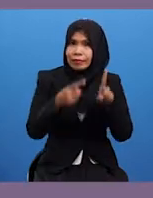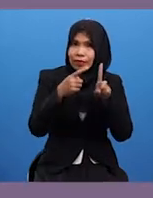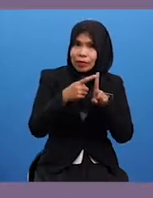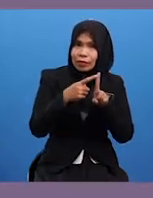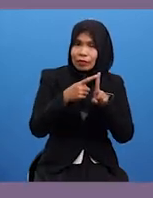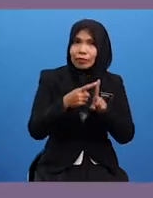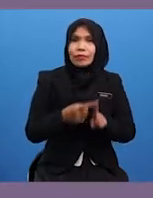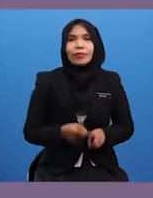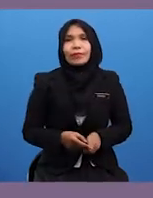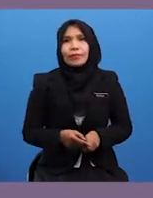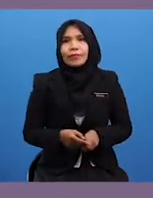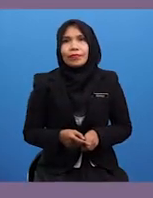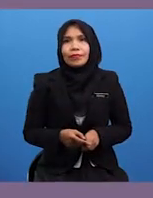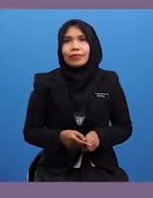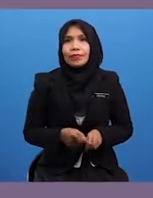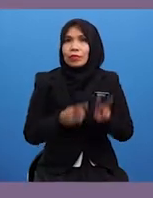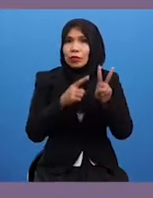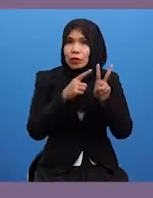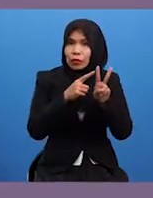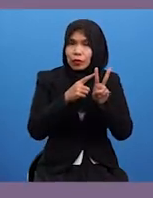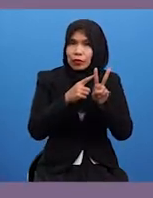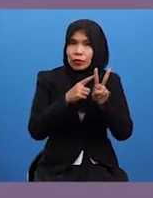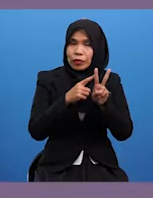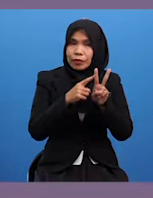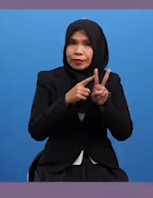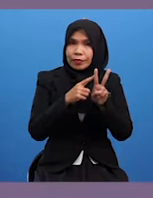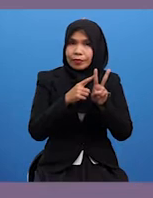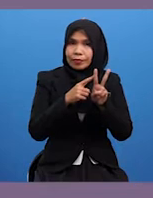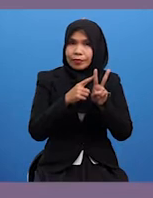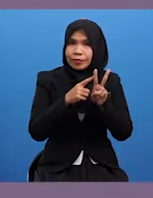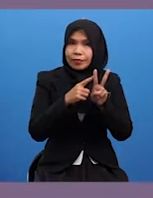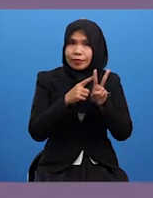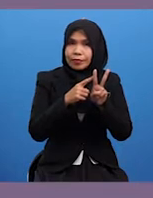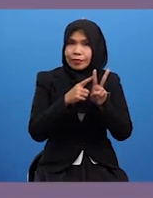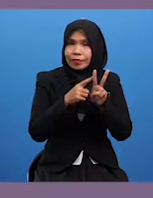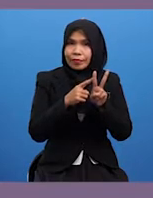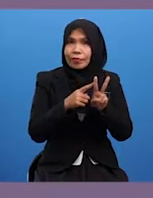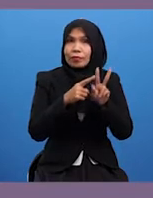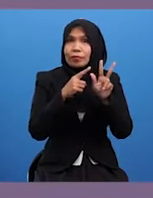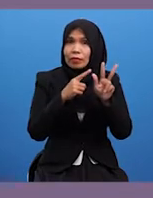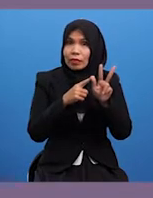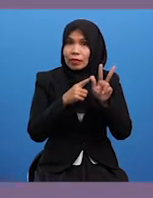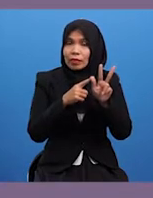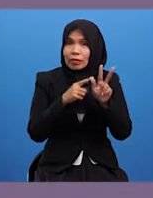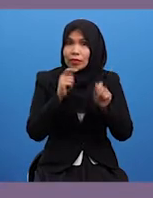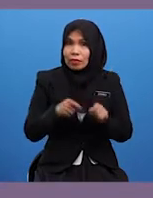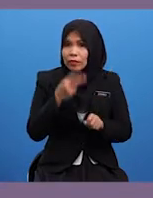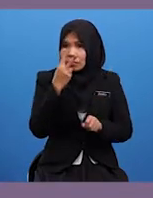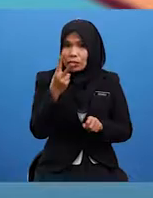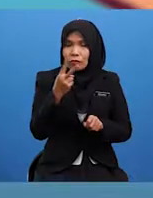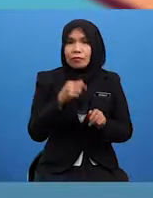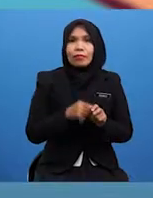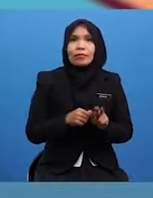kering, menggunakan palam plastik khas 2 pin, pantau peralatan semasa